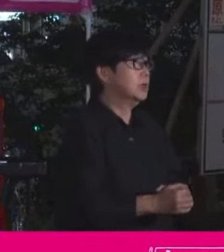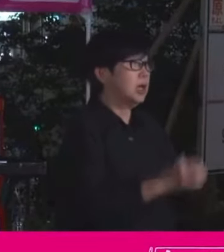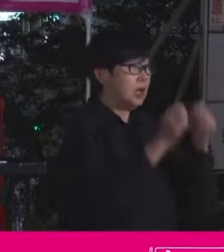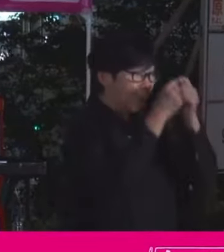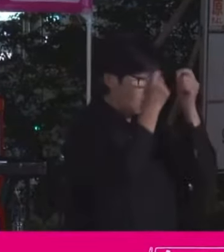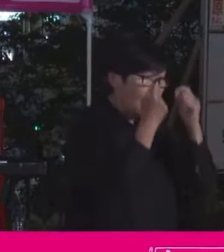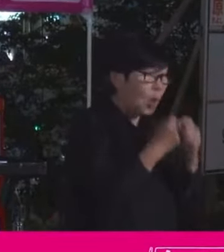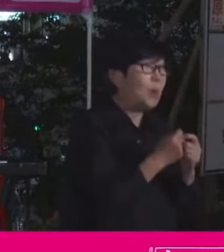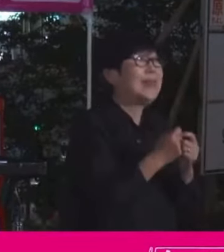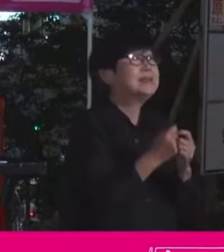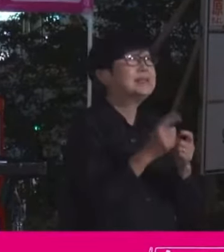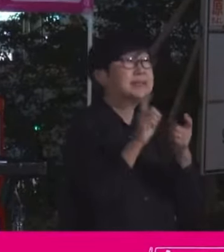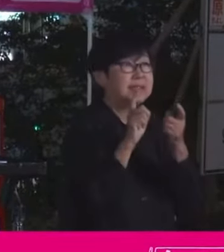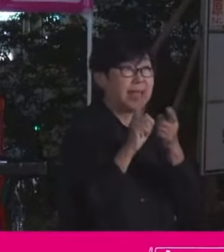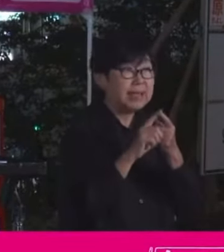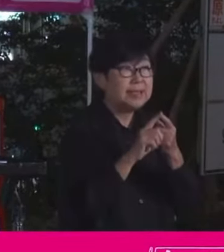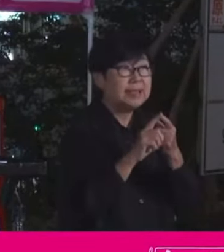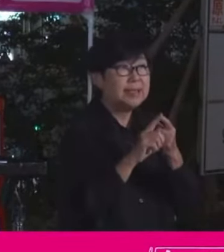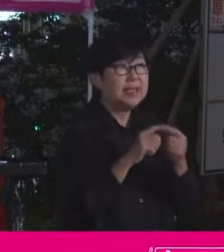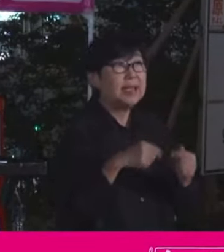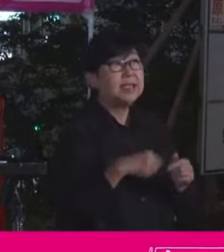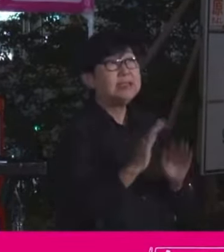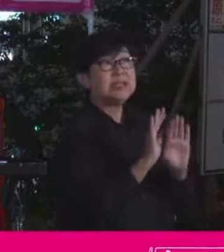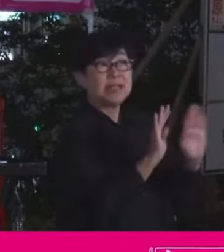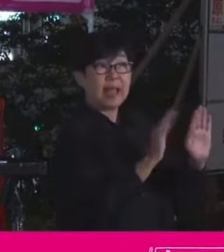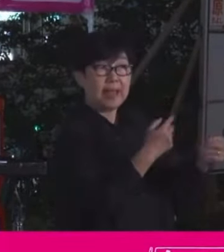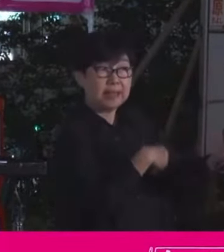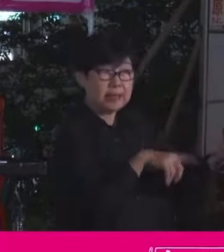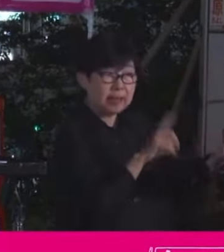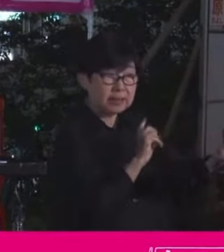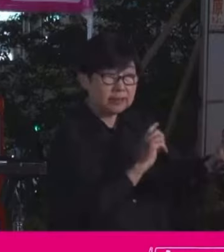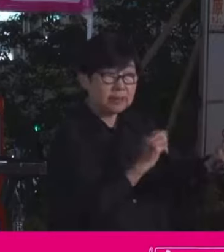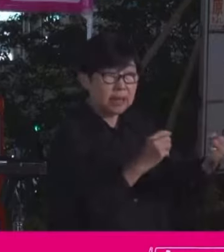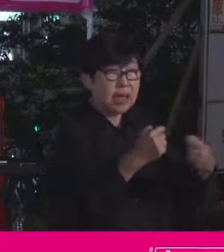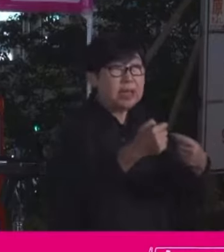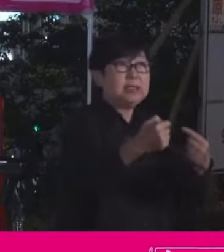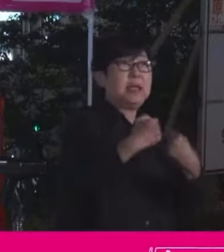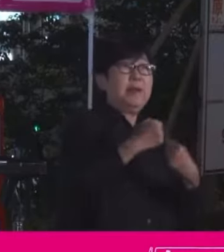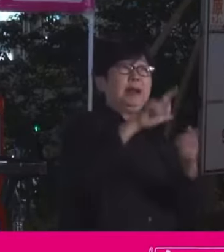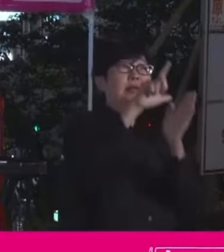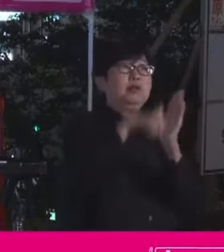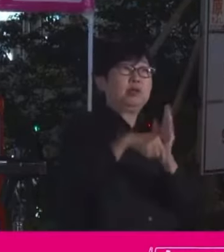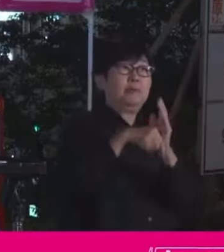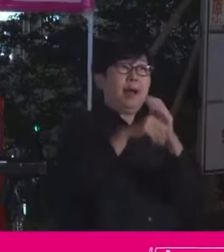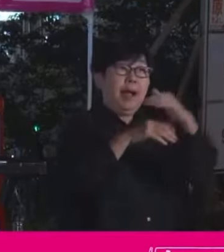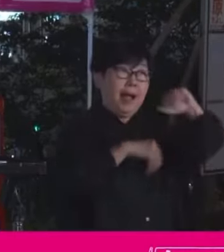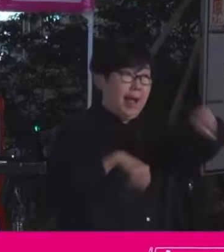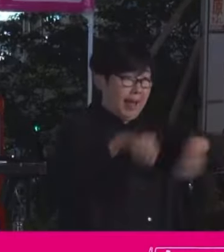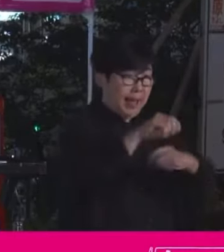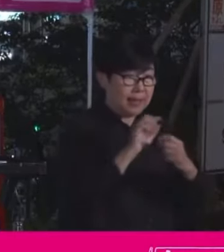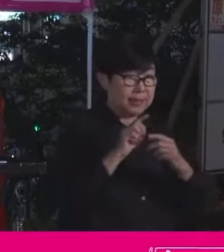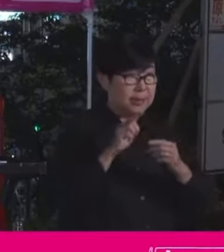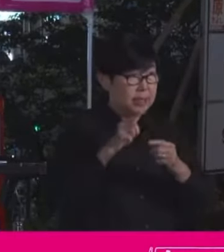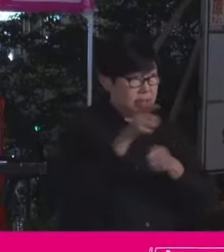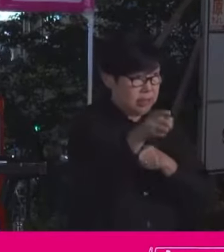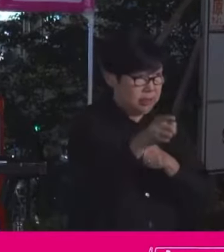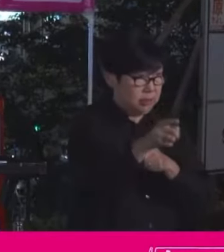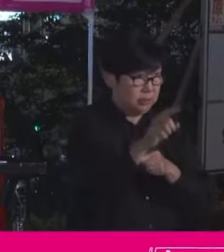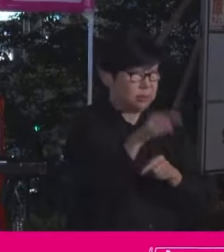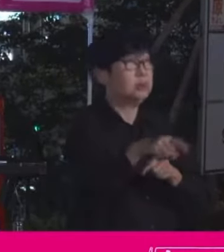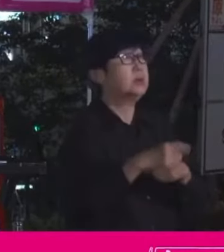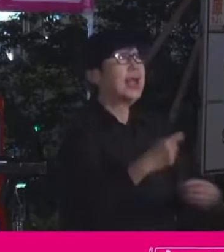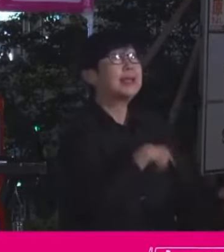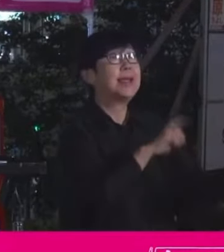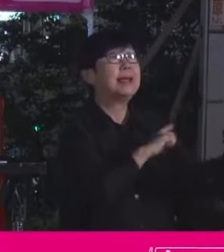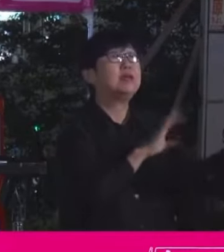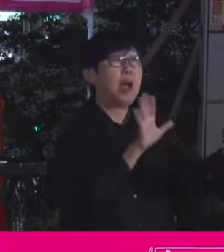自衛権、つまり攻められたら反撃する権利、これは固有の権利